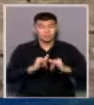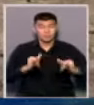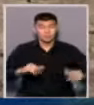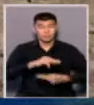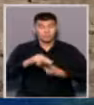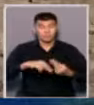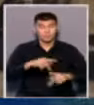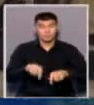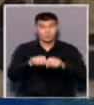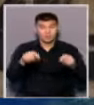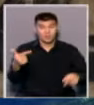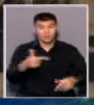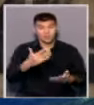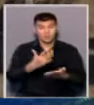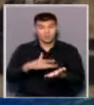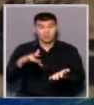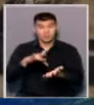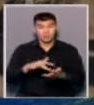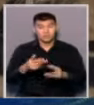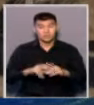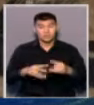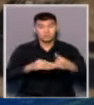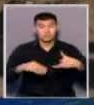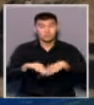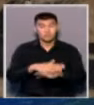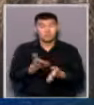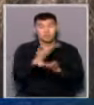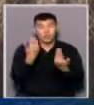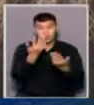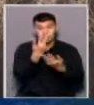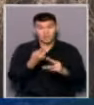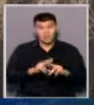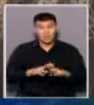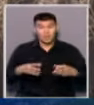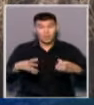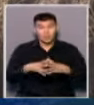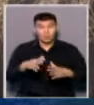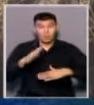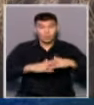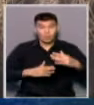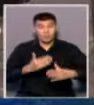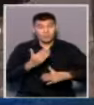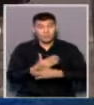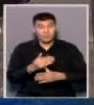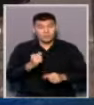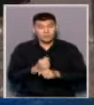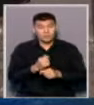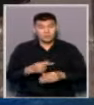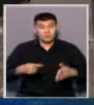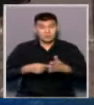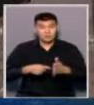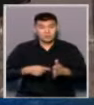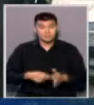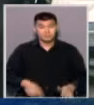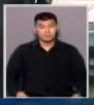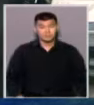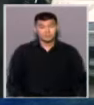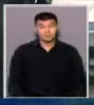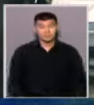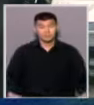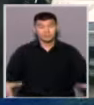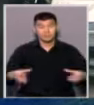іргесіндегі қожалық иелері де жайылымды жердің жоқтығына қарамастан төрт түлікті қолда өсіруден алдыңғы қатарда.